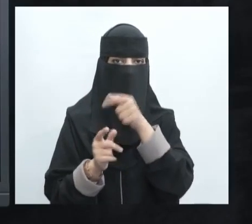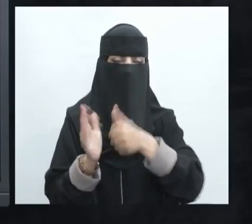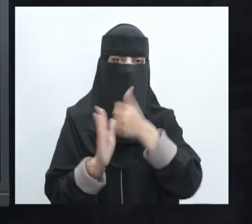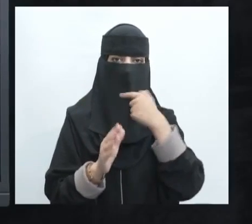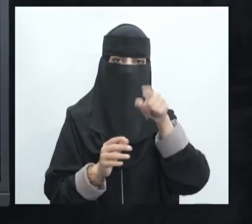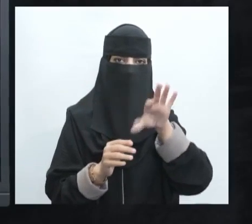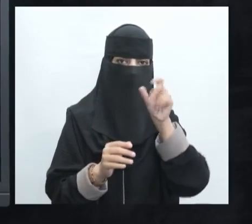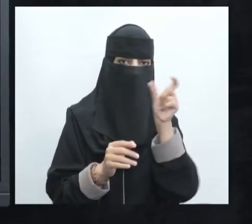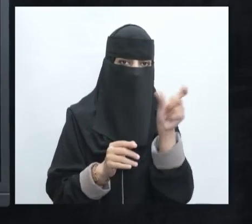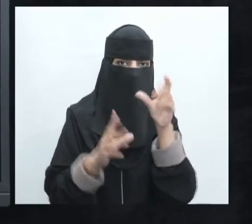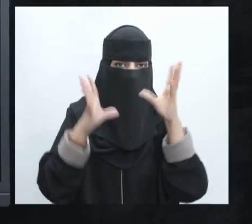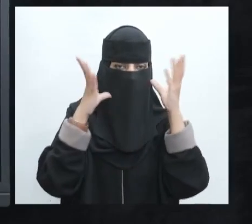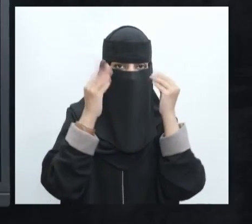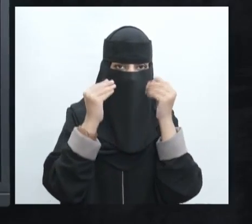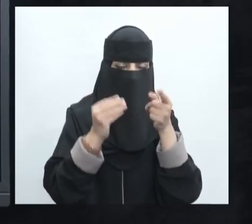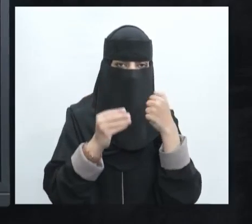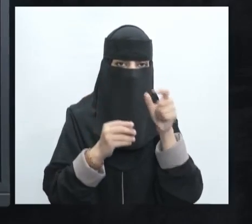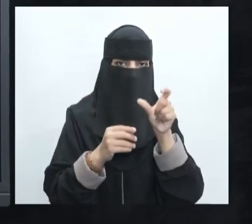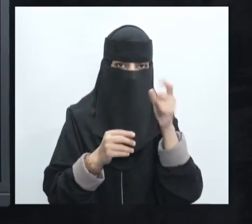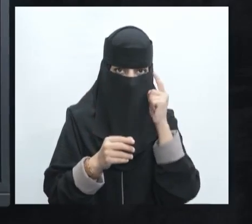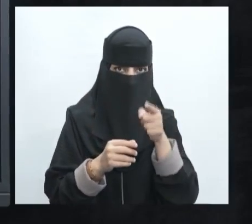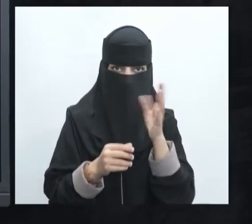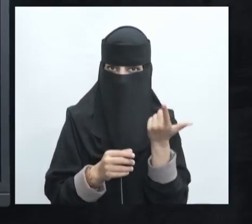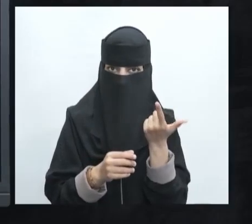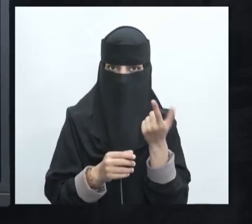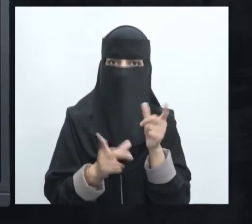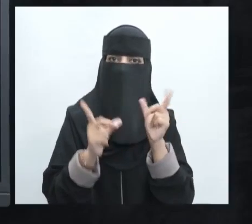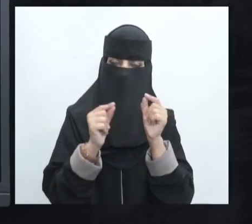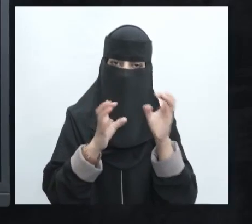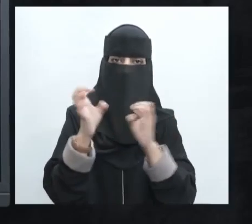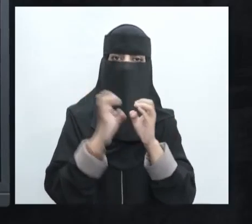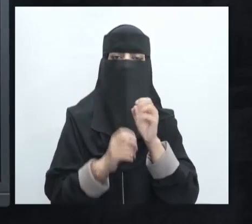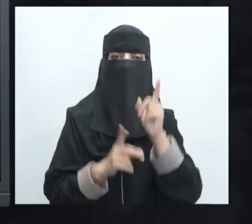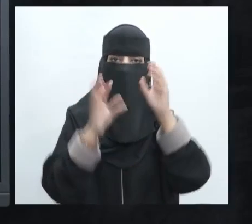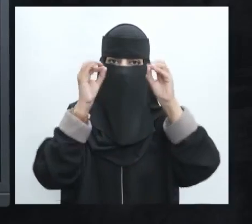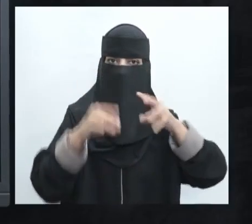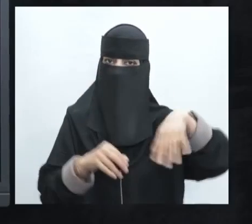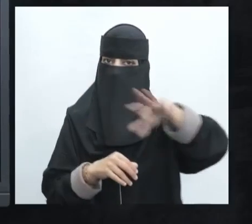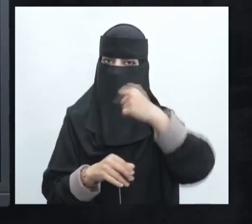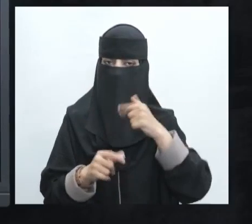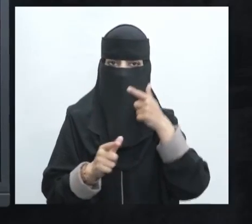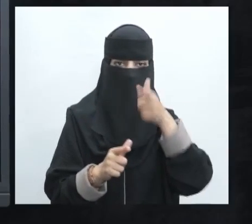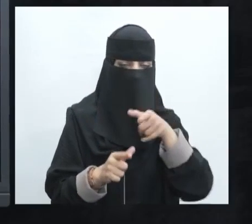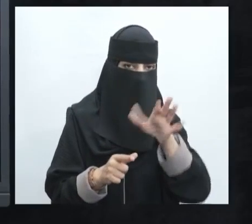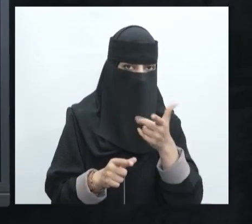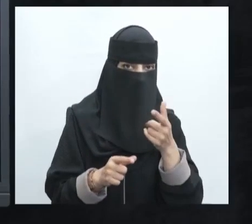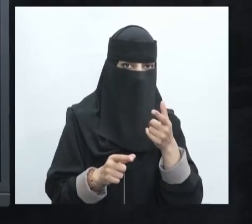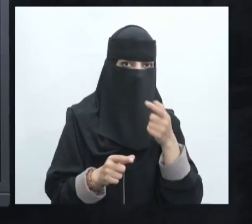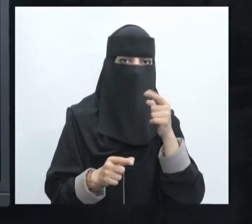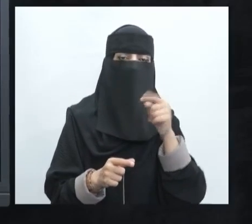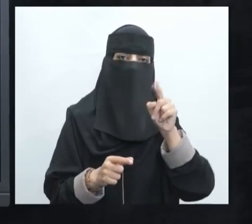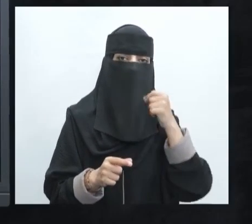قلنا عن هذه المعلومة؟ هل تتذكرون؟ أحسنتم، بارك الله فيكم، قلنا أنها